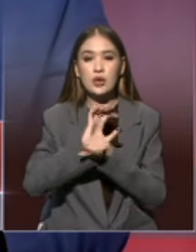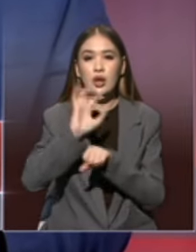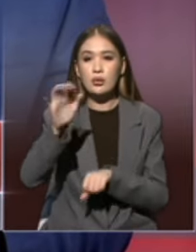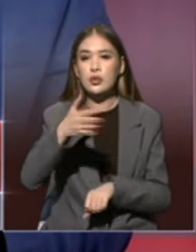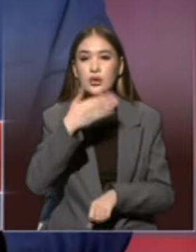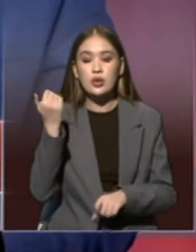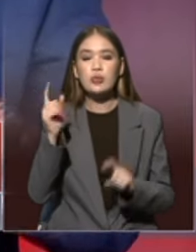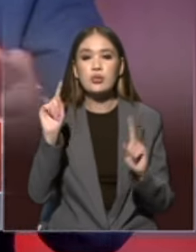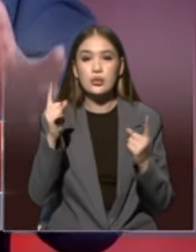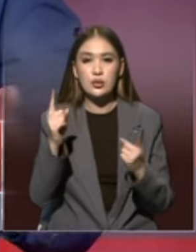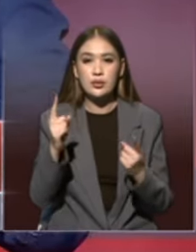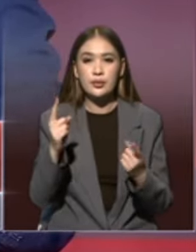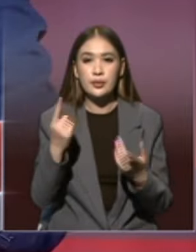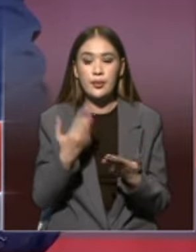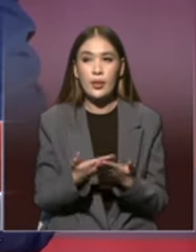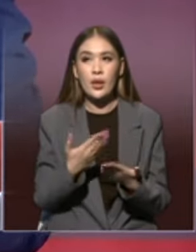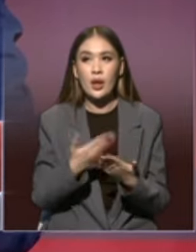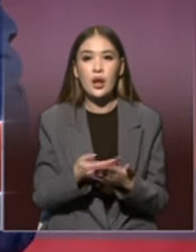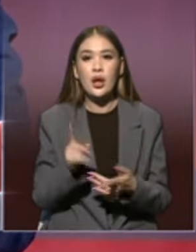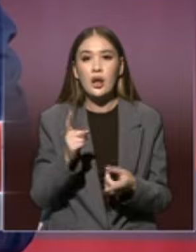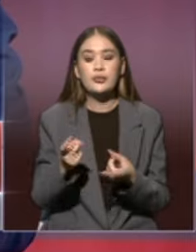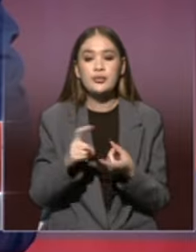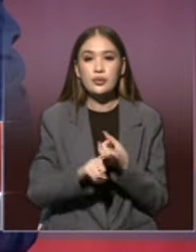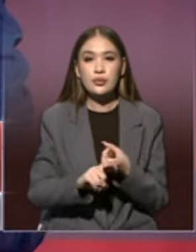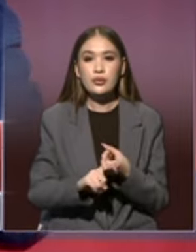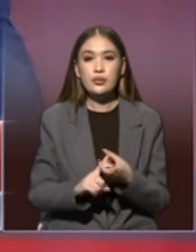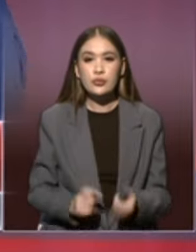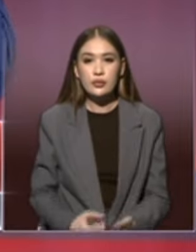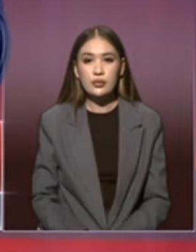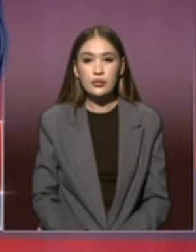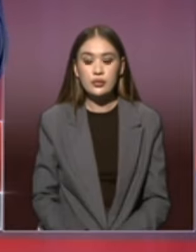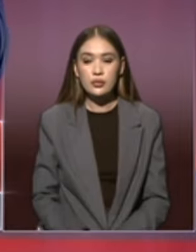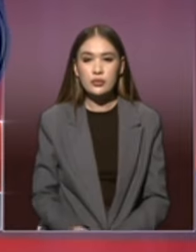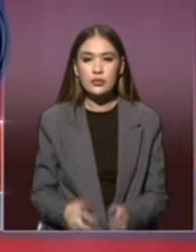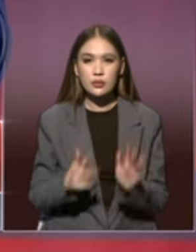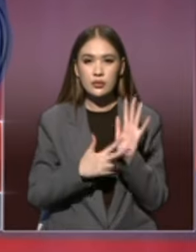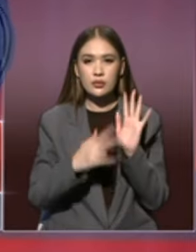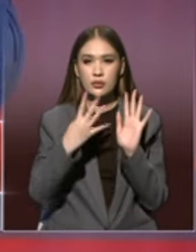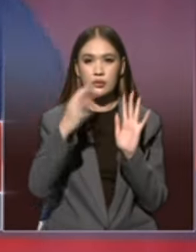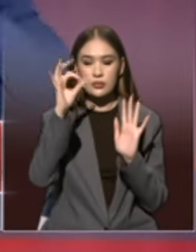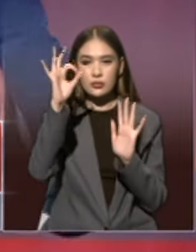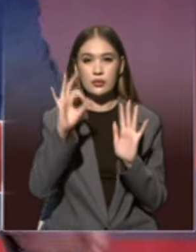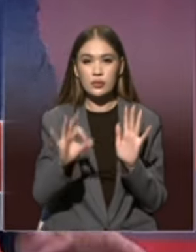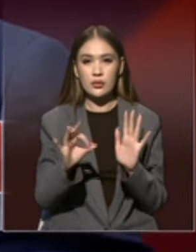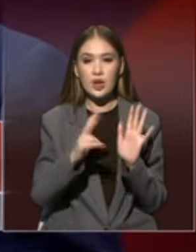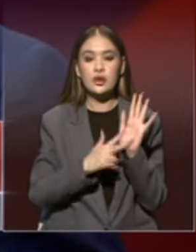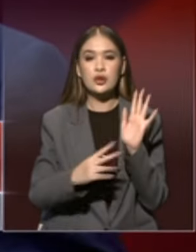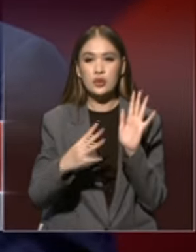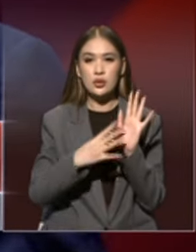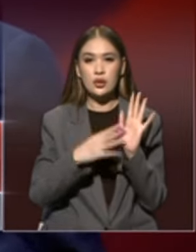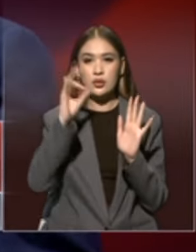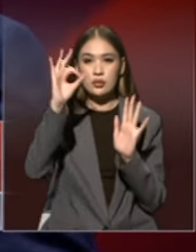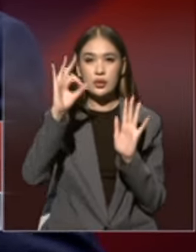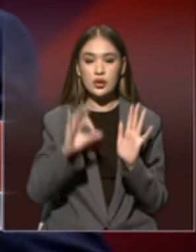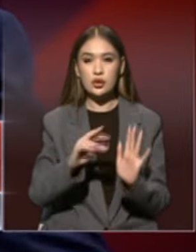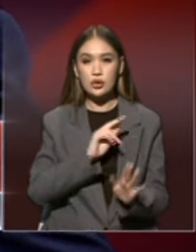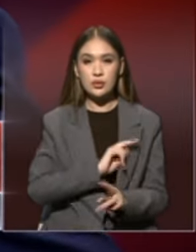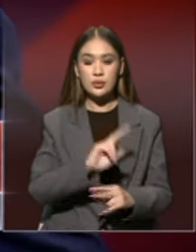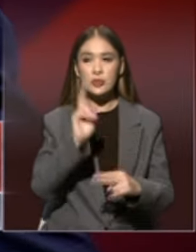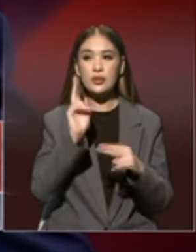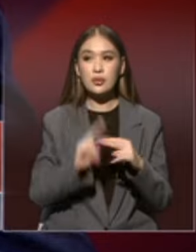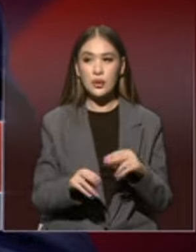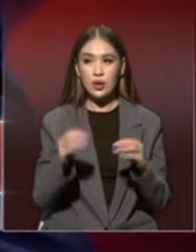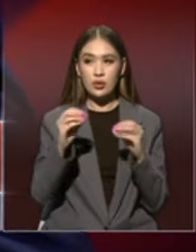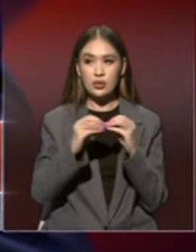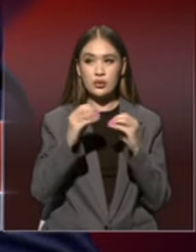Дұрыс емес па? Неге осы мәселеге байланысты? Өлмес ханаға 84% жұмыс бітті ғой, 89, 89% жұмыс бітті, енді